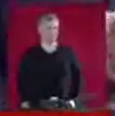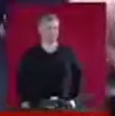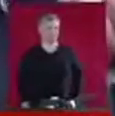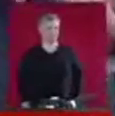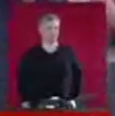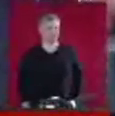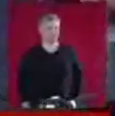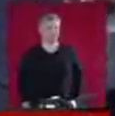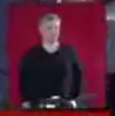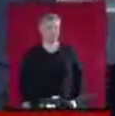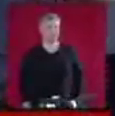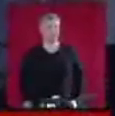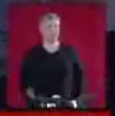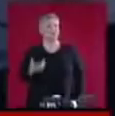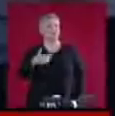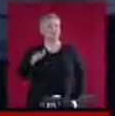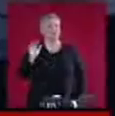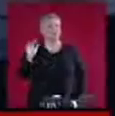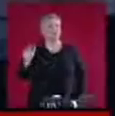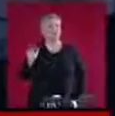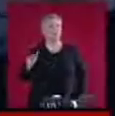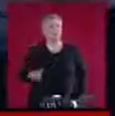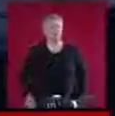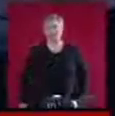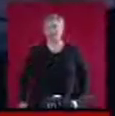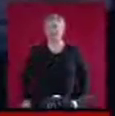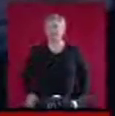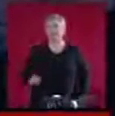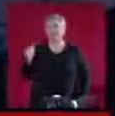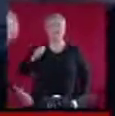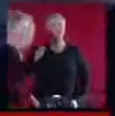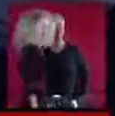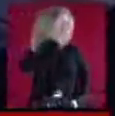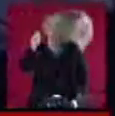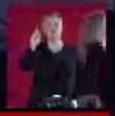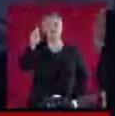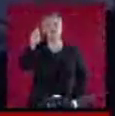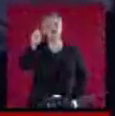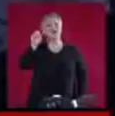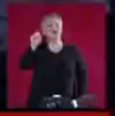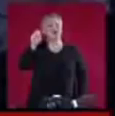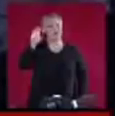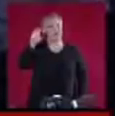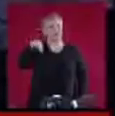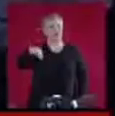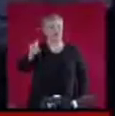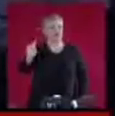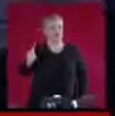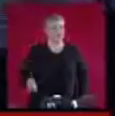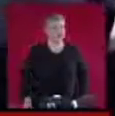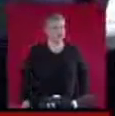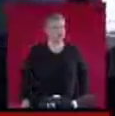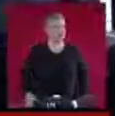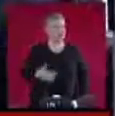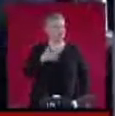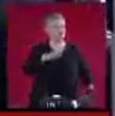αυτό να καλέσω την τζένη την αρσένη από το χώρο του πολιτισμού σκηνοθέτης απ